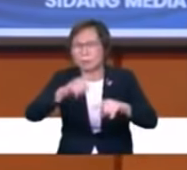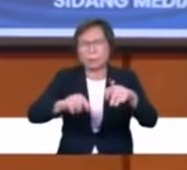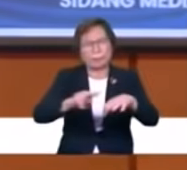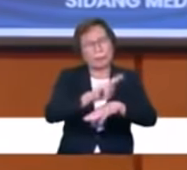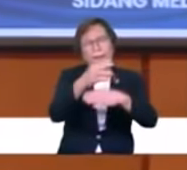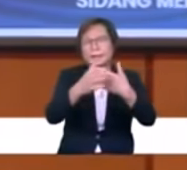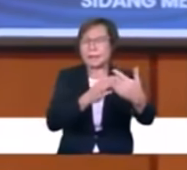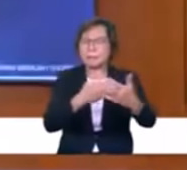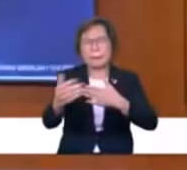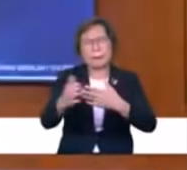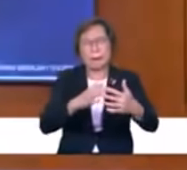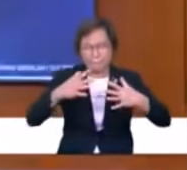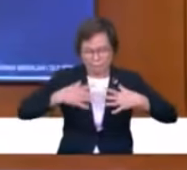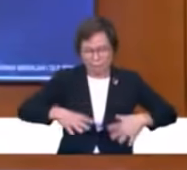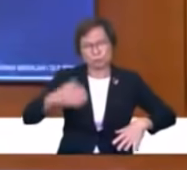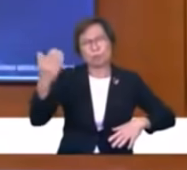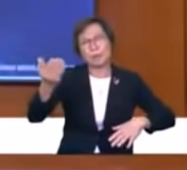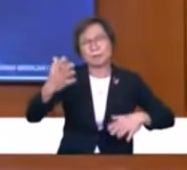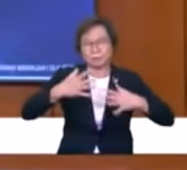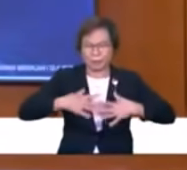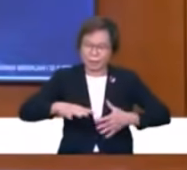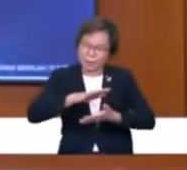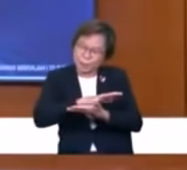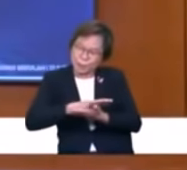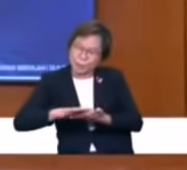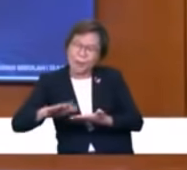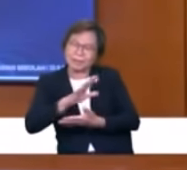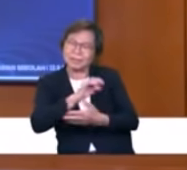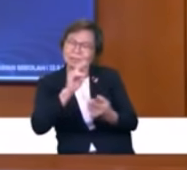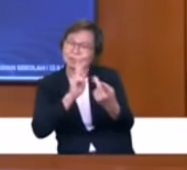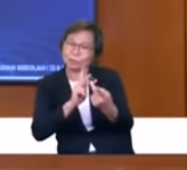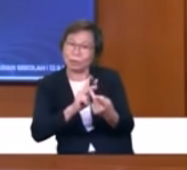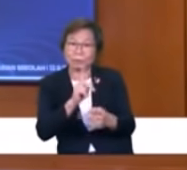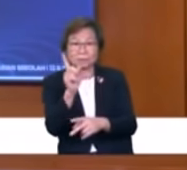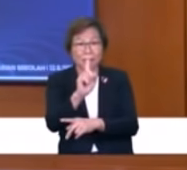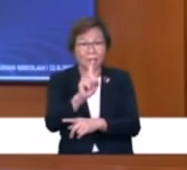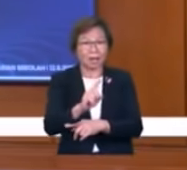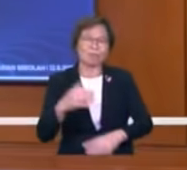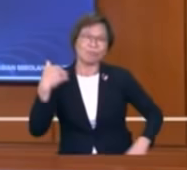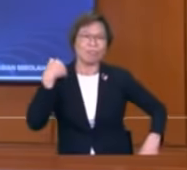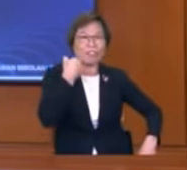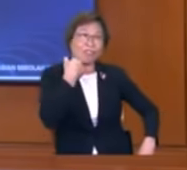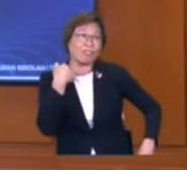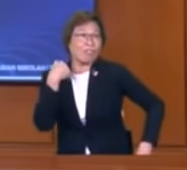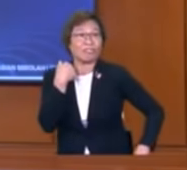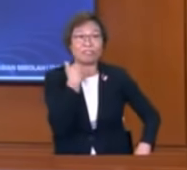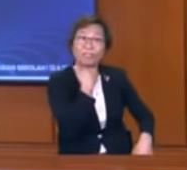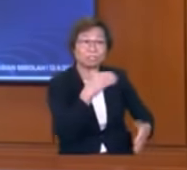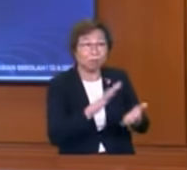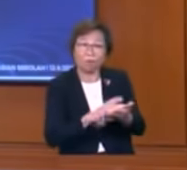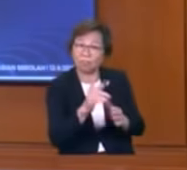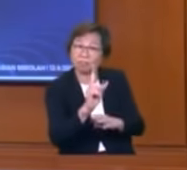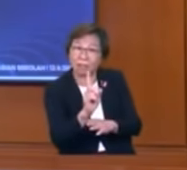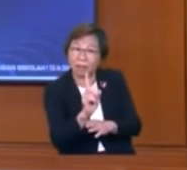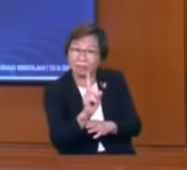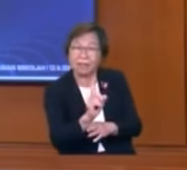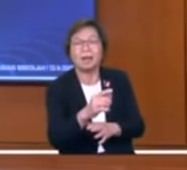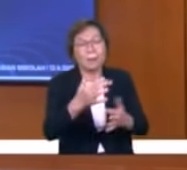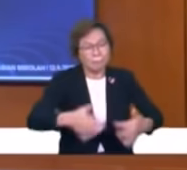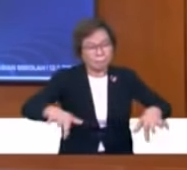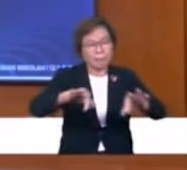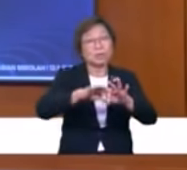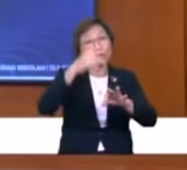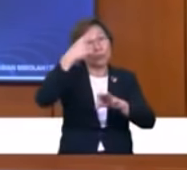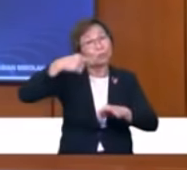pakai percaya kemas sopan dan sesuai tetapi jangan pula jadi fashion shoot salah ya apa yang penting